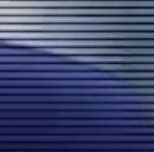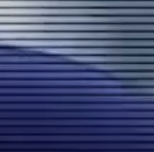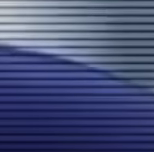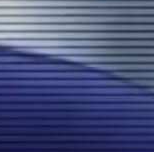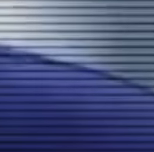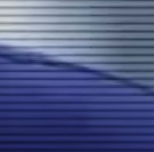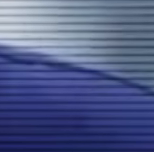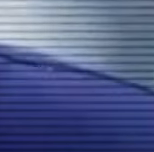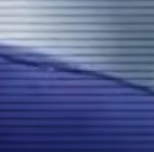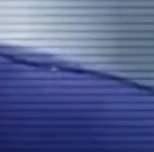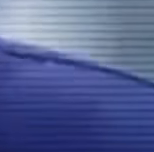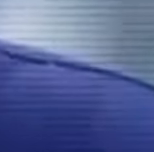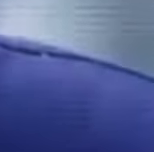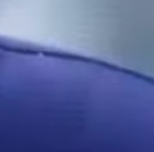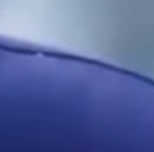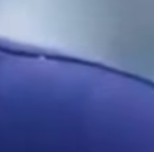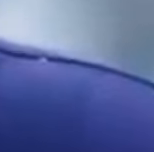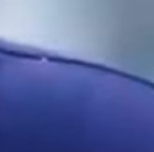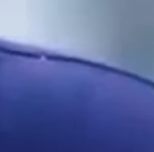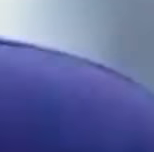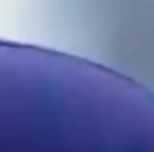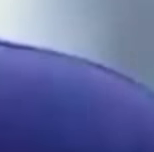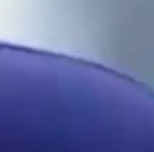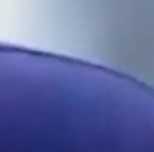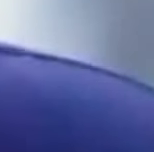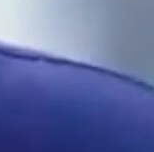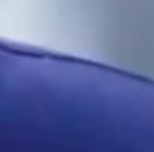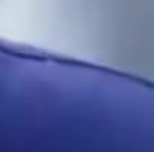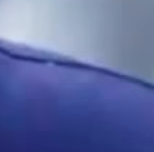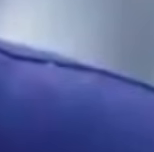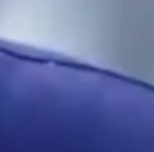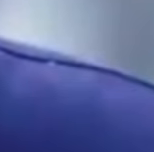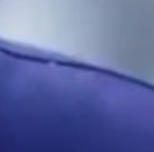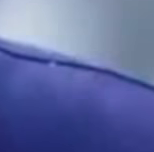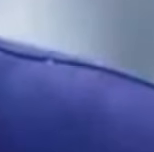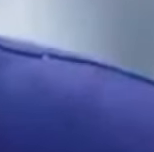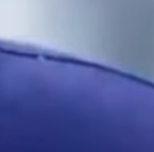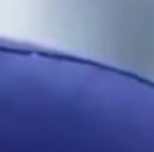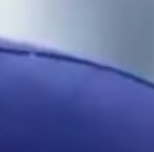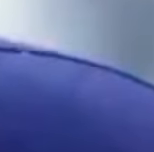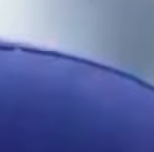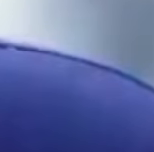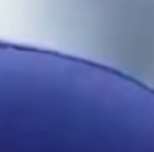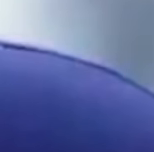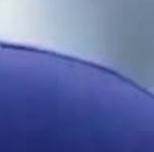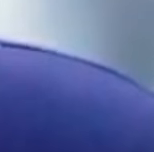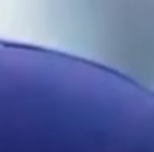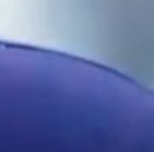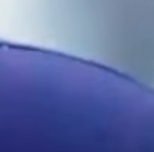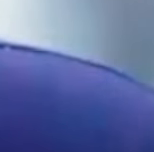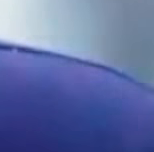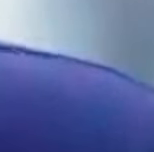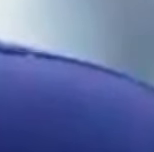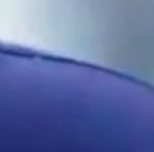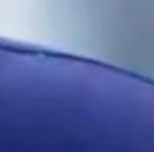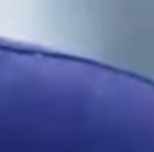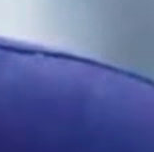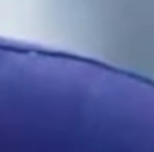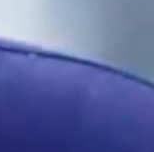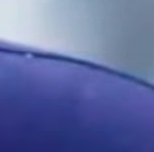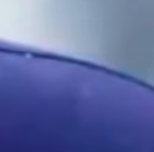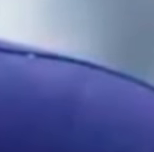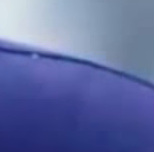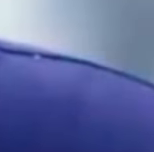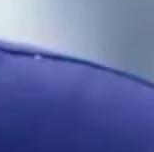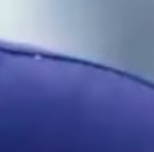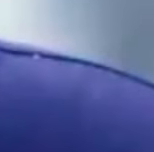na ipinasara niya ang Kongreso, kahit laggamak ang kahirapan noong panahon niya, dahil